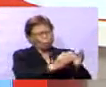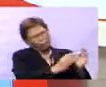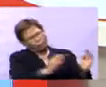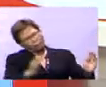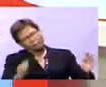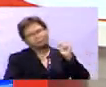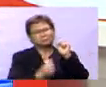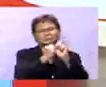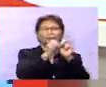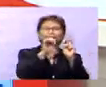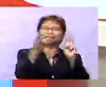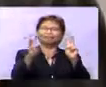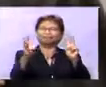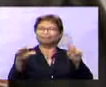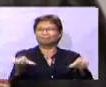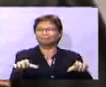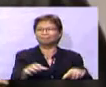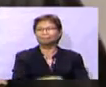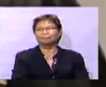tahun lalu.